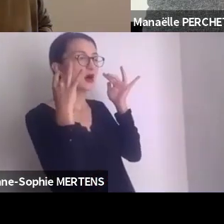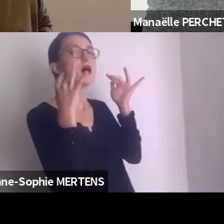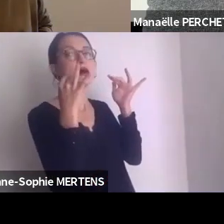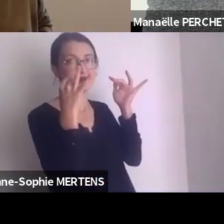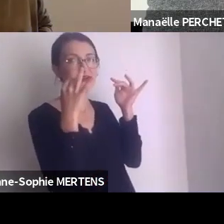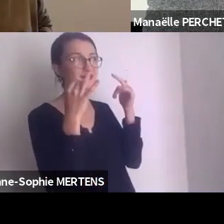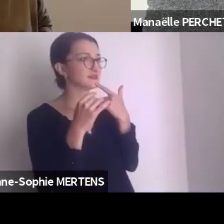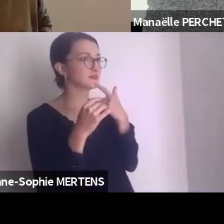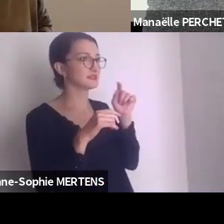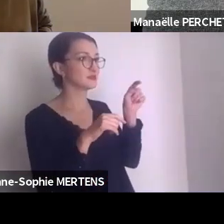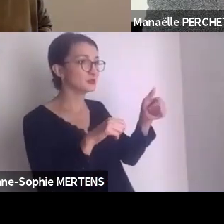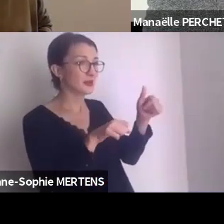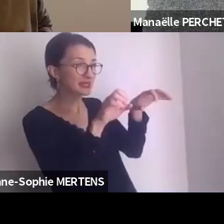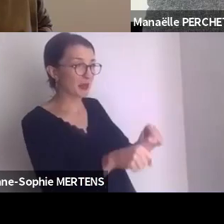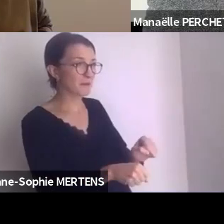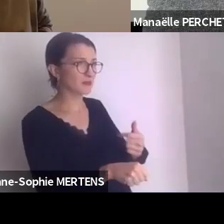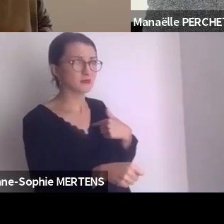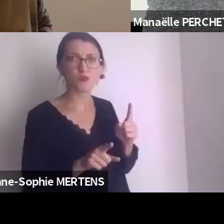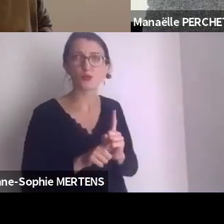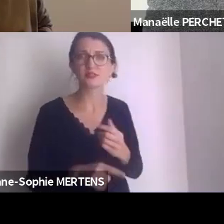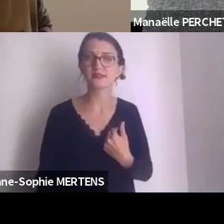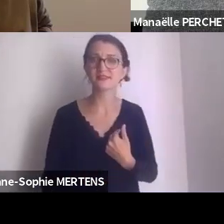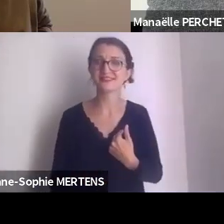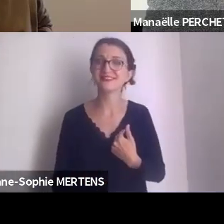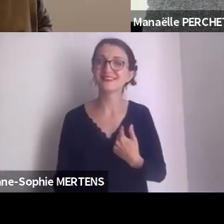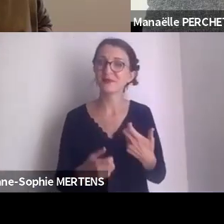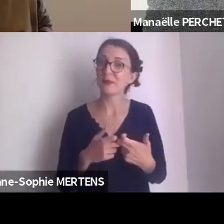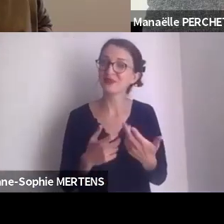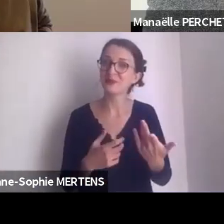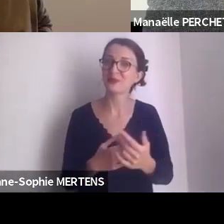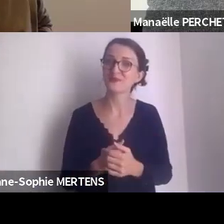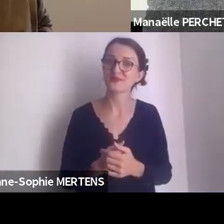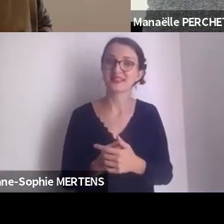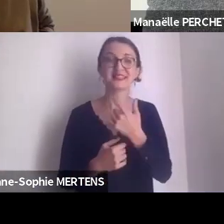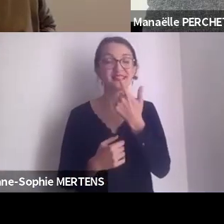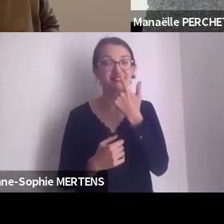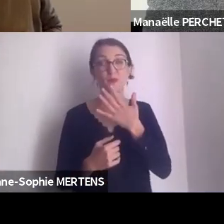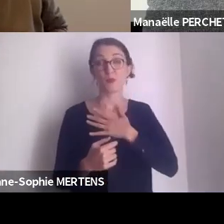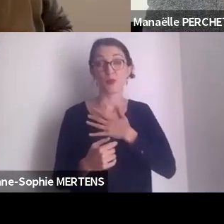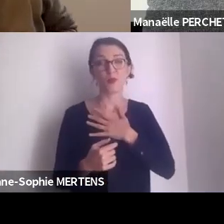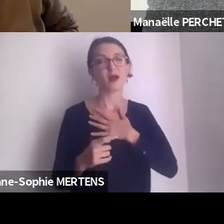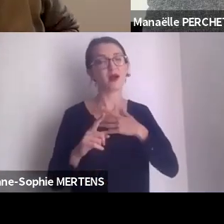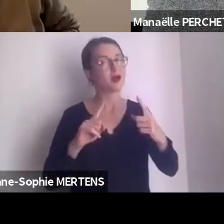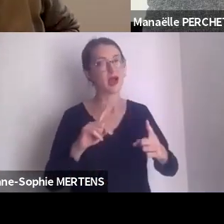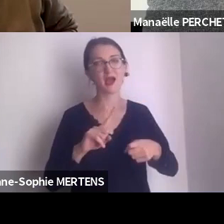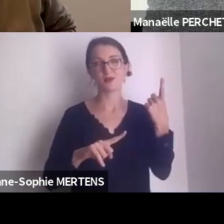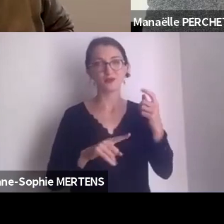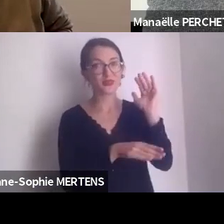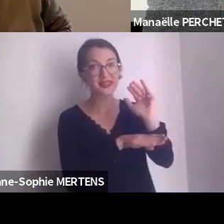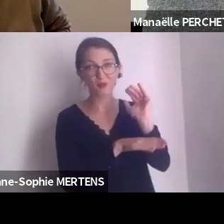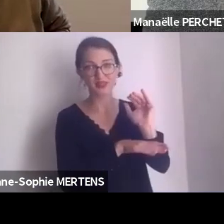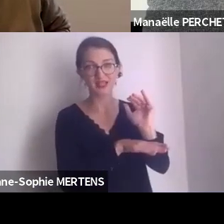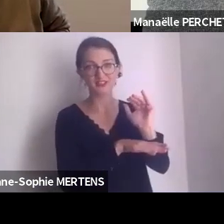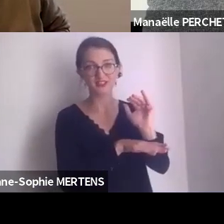aussi, je peux y arriver ». Et ça, c'est très important pour moi que vous puissiez apporter ce témoignage-là d'expérience de vie.